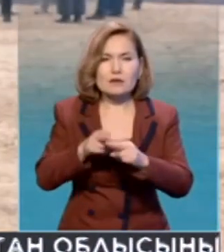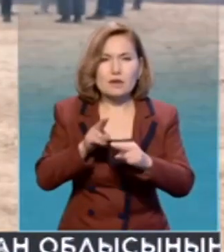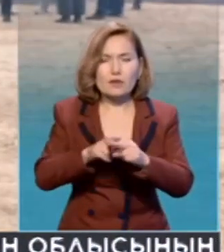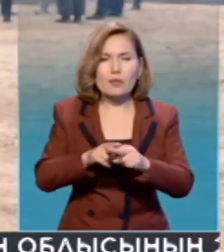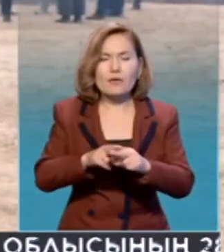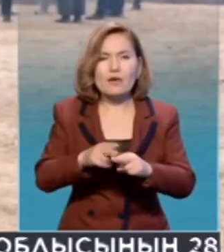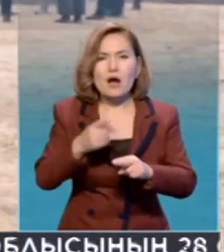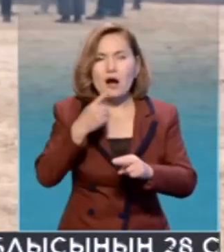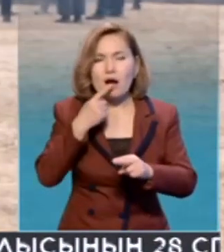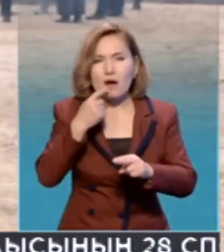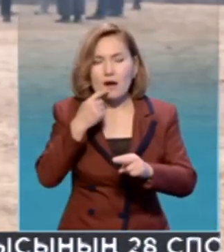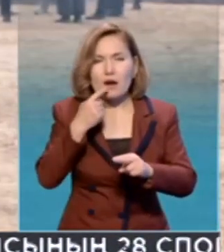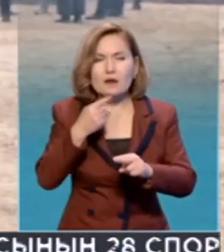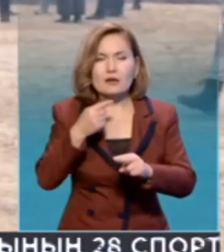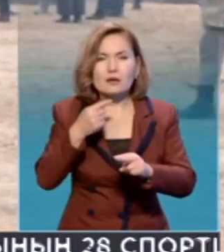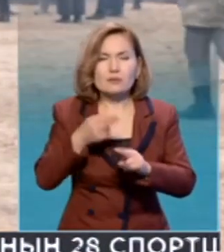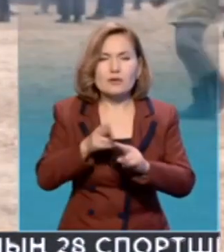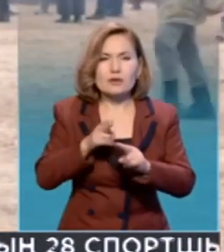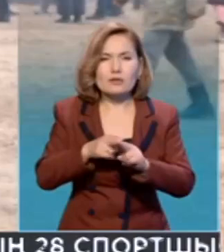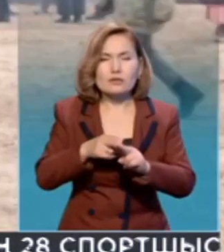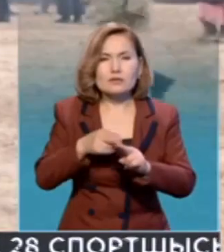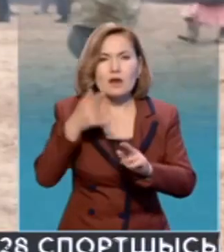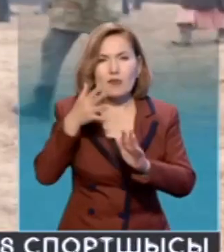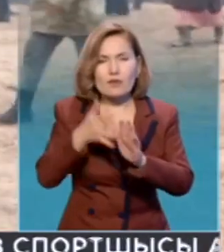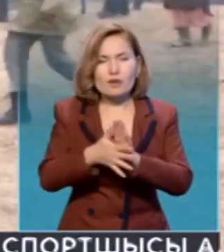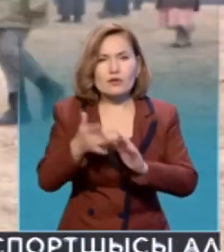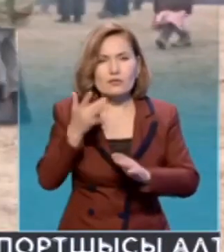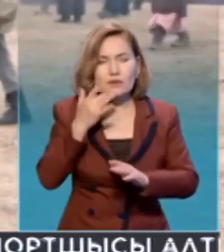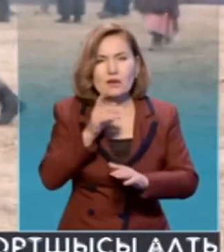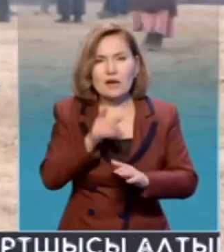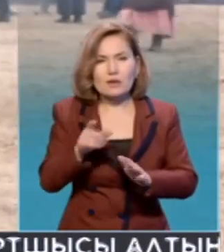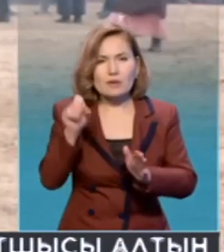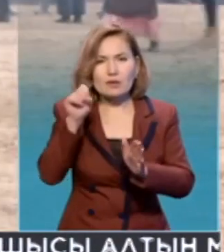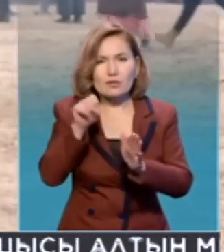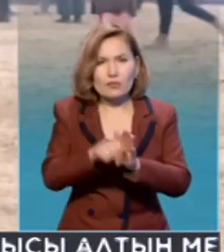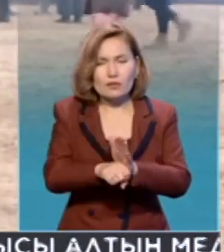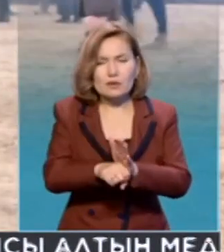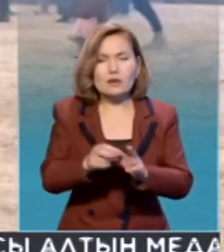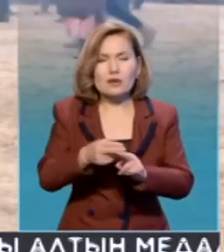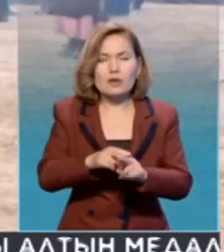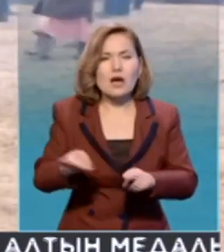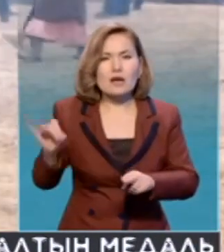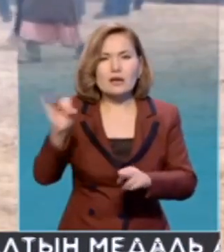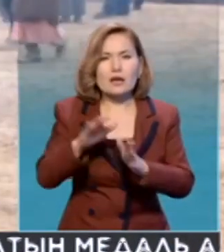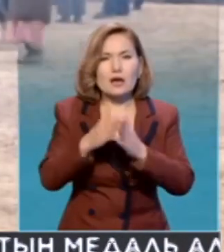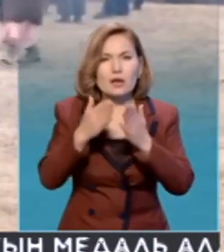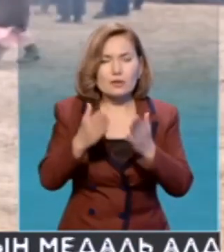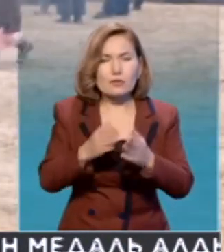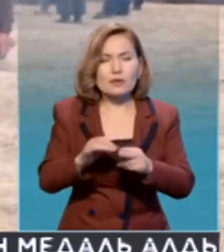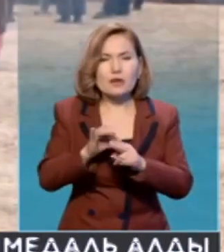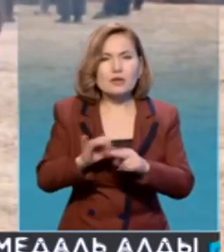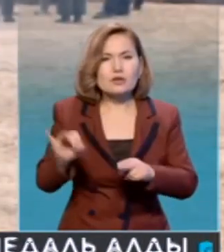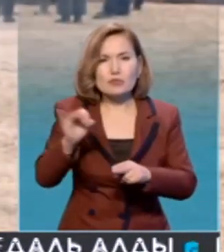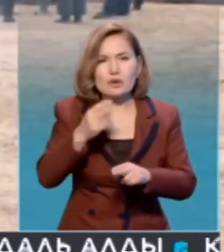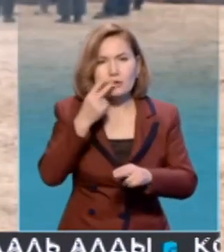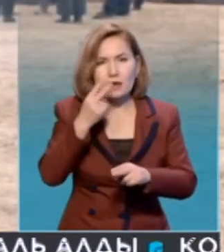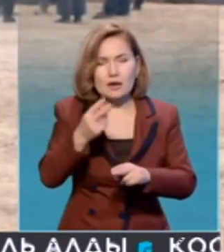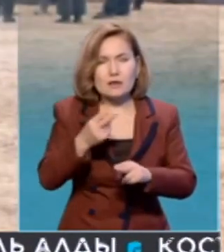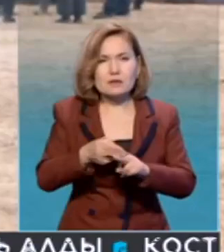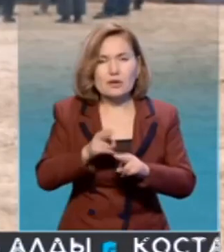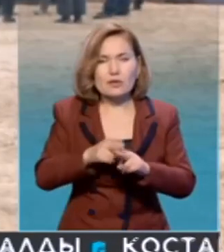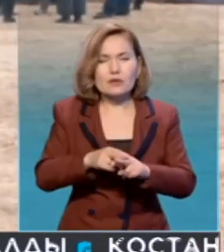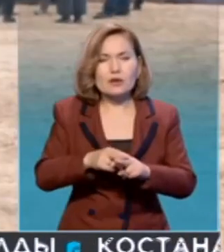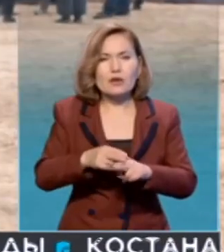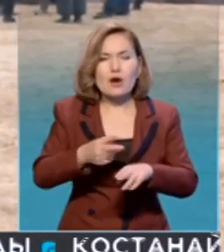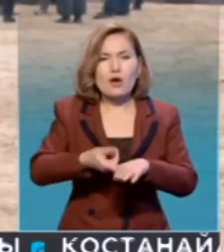адам. Енді ол кезде, ол ғасырда енді шынымен барлық тарих кітаптардан, мағлұматтардан қарасаңыздар,